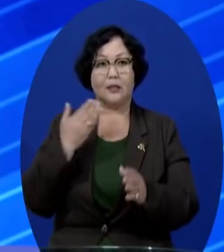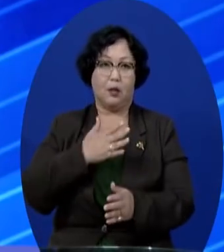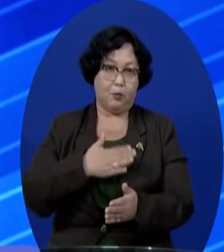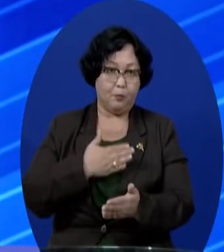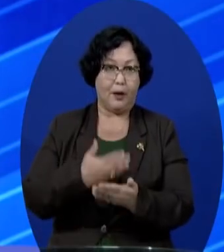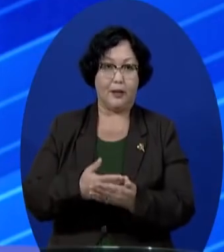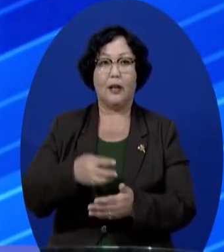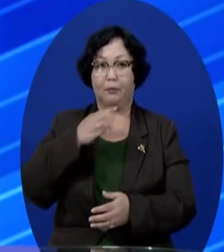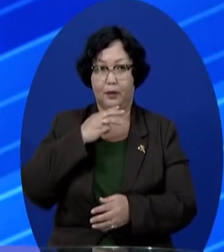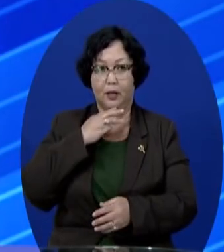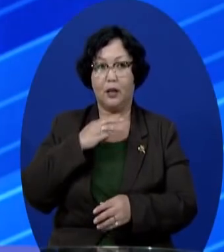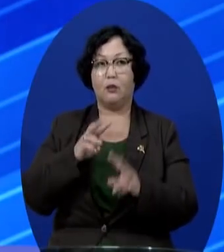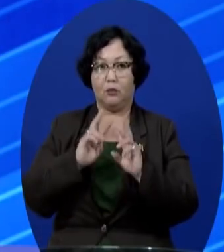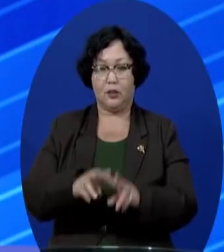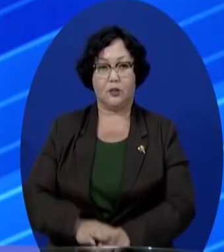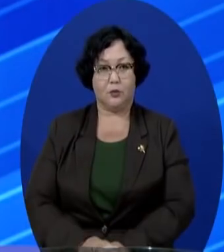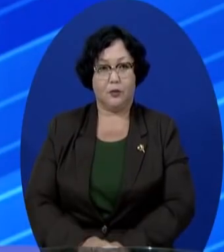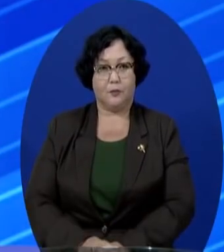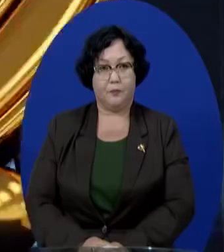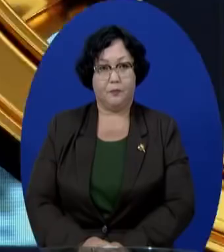хүрд мэдээллийн хөтөлбөр үзэж тань зочны ярилцлагаар хүрлээ.